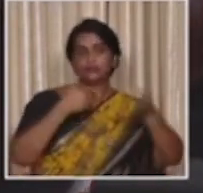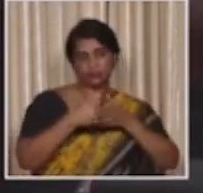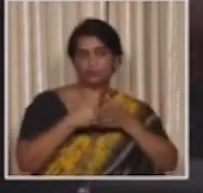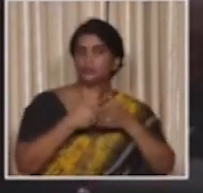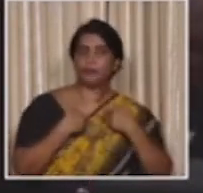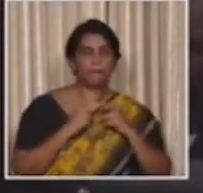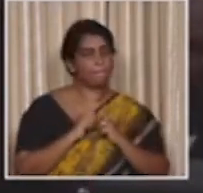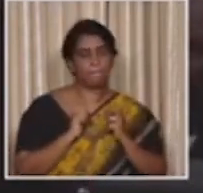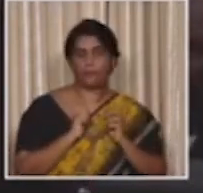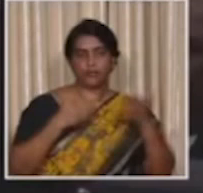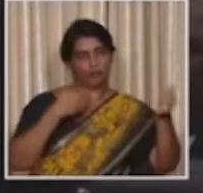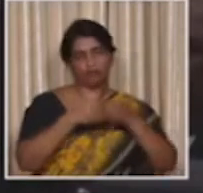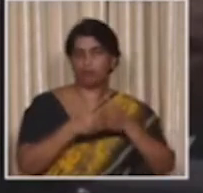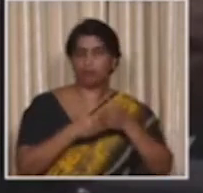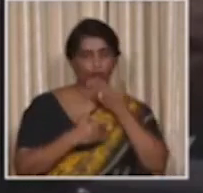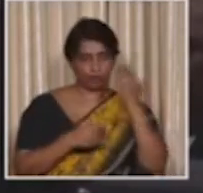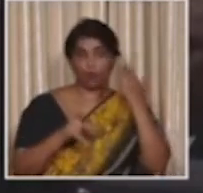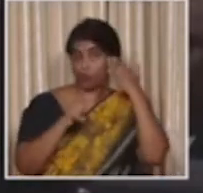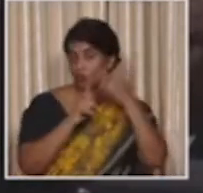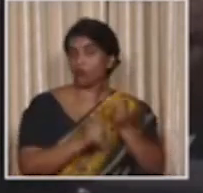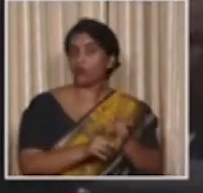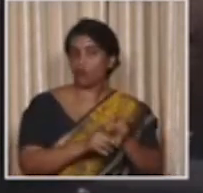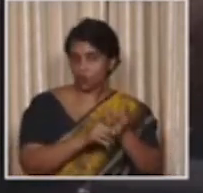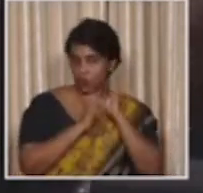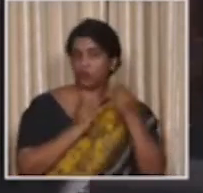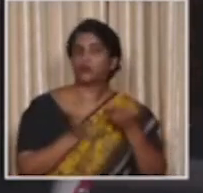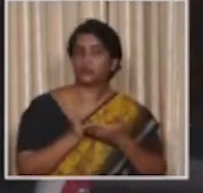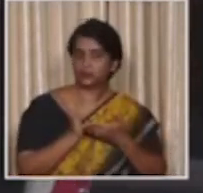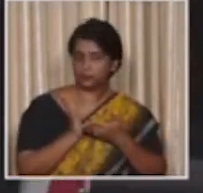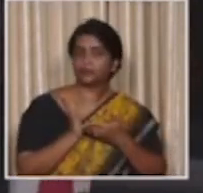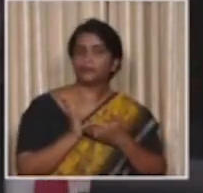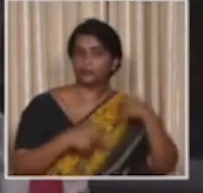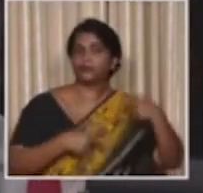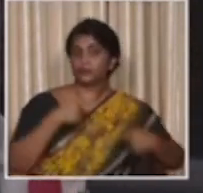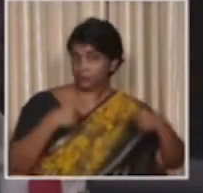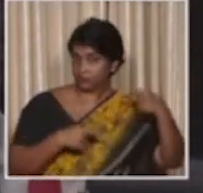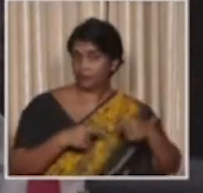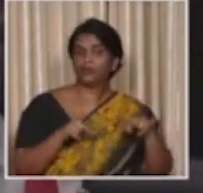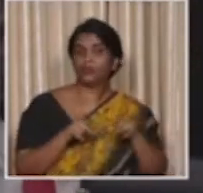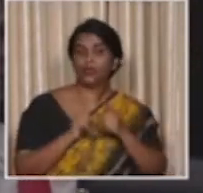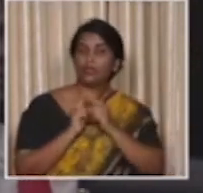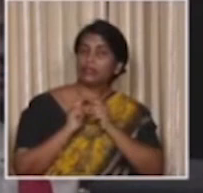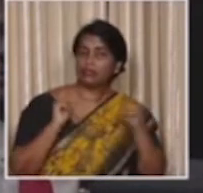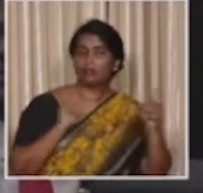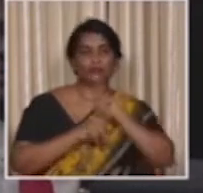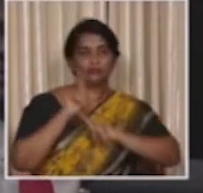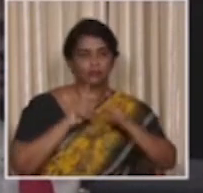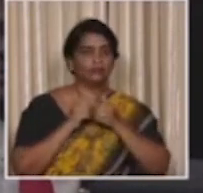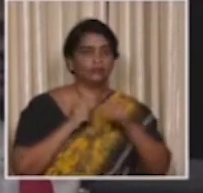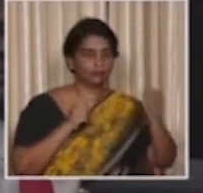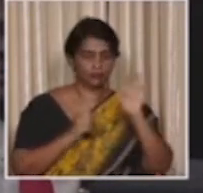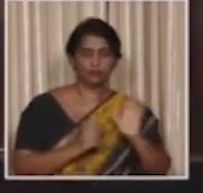අපේ ප්‍රශ්නයක් නැහැ. ඒක ඇතුළත් කරන්න පුළුවන්. මොකද ඒක පදනම් කරගෙන තමයි අපි ඒ විවාදයත් ඒ වගේම දීර්ඝ වශයෙන් සාකච්ඡා කරන්නත්